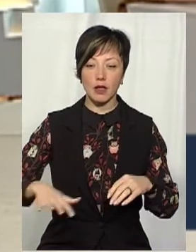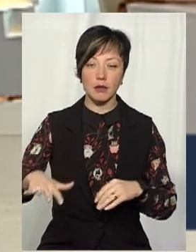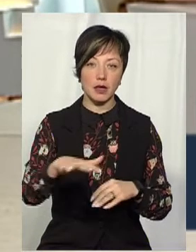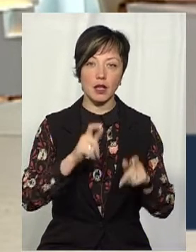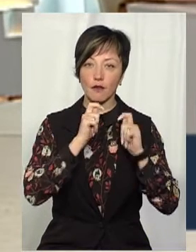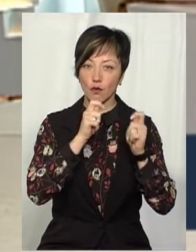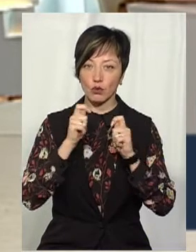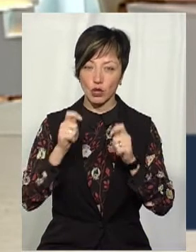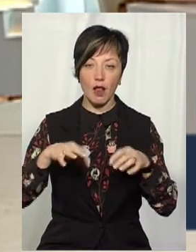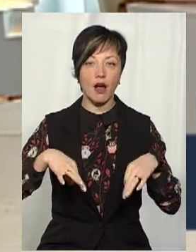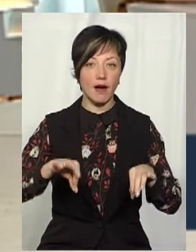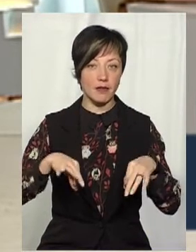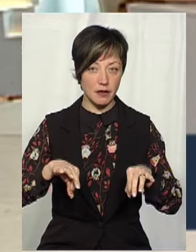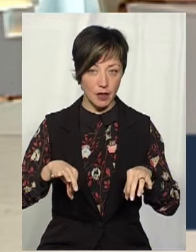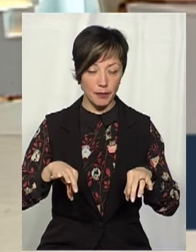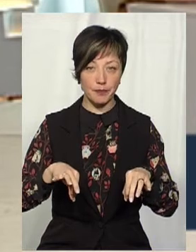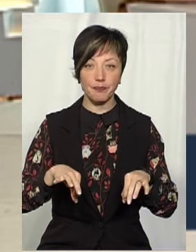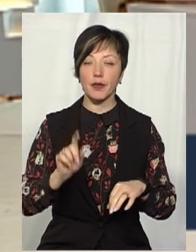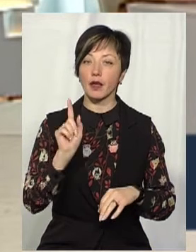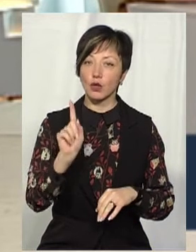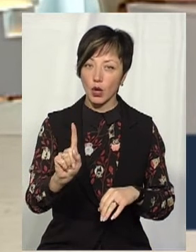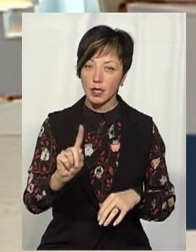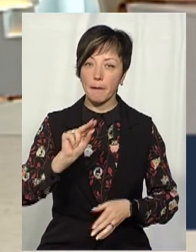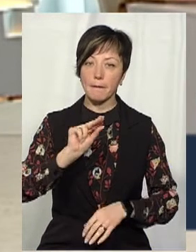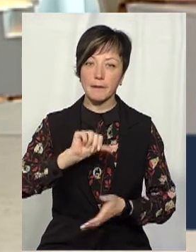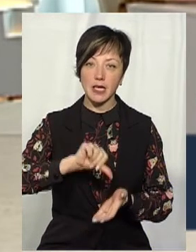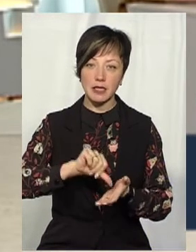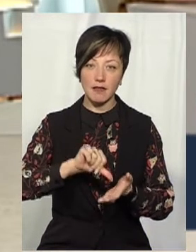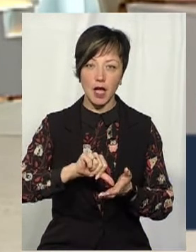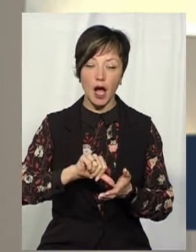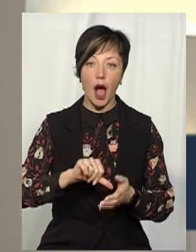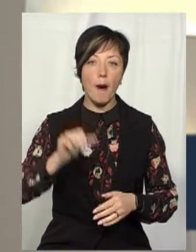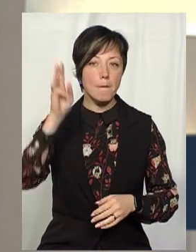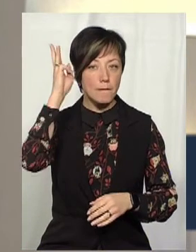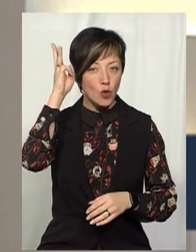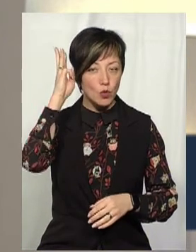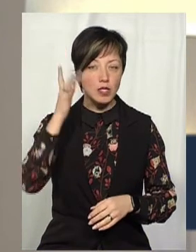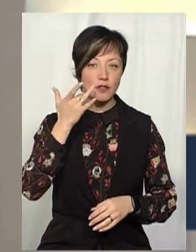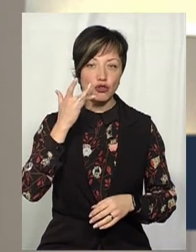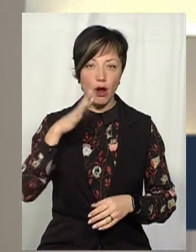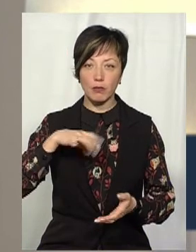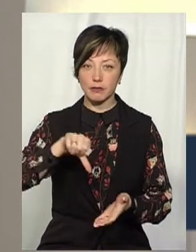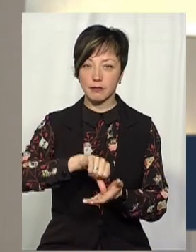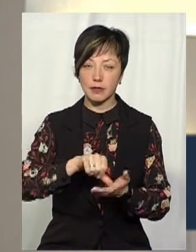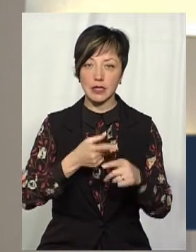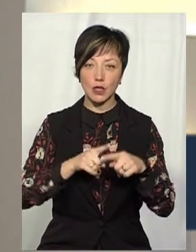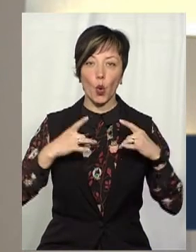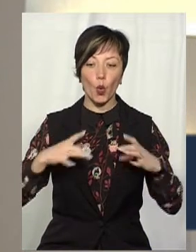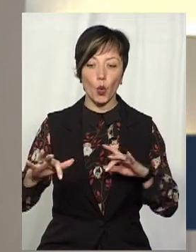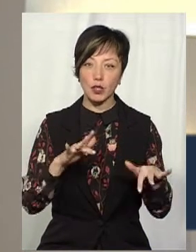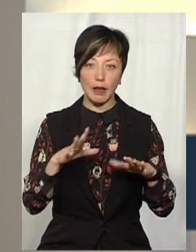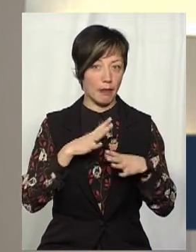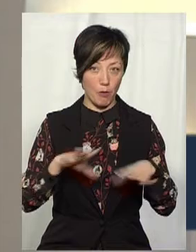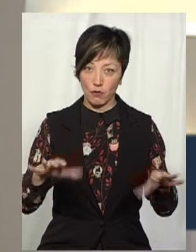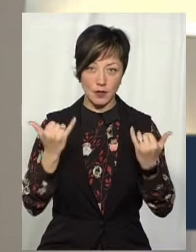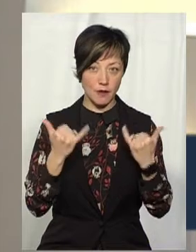їм вручали автівки. До речі, представник посольства США, він теж був присутній на цих урочистостях, чи не був